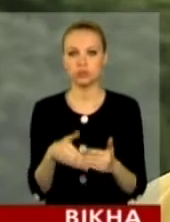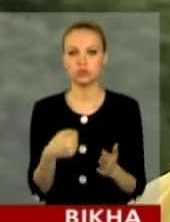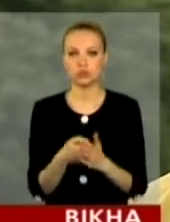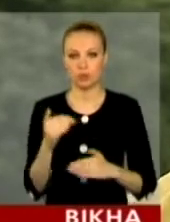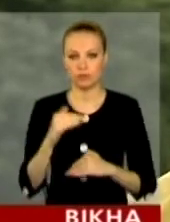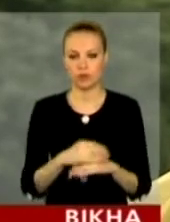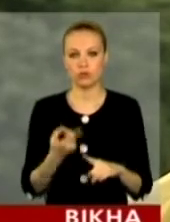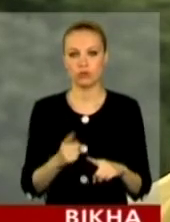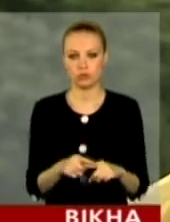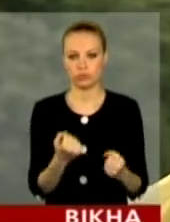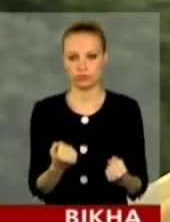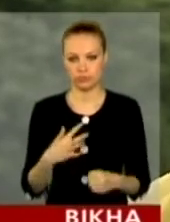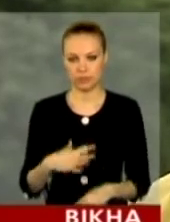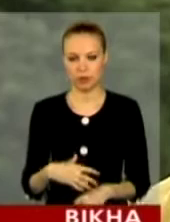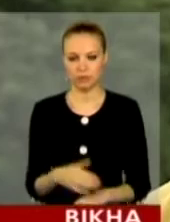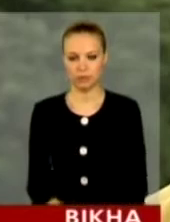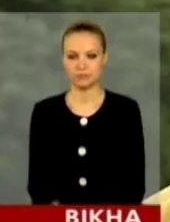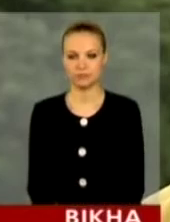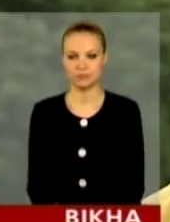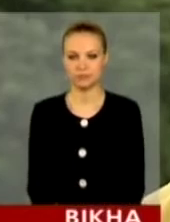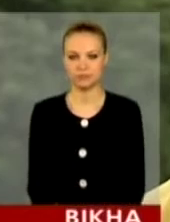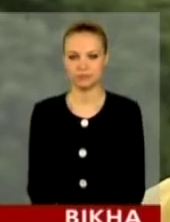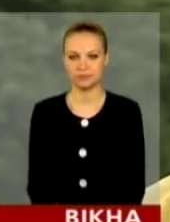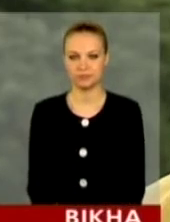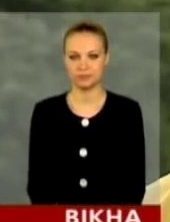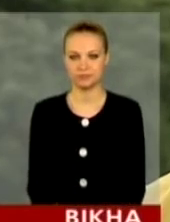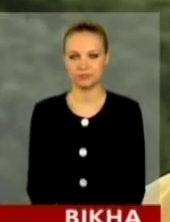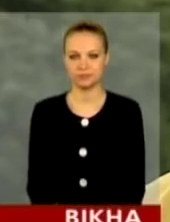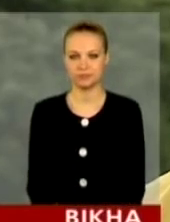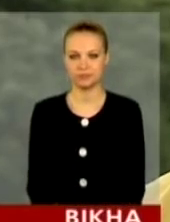до вечора, тож тримаємося. Борис Сичалко, Олександр Альбінський, програма «Вікна», СТБ.